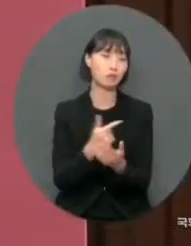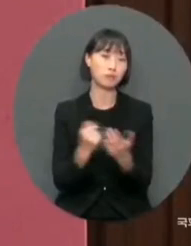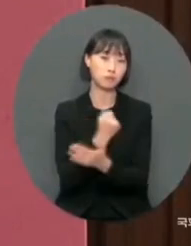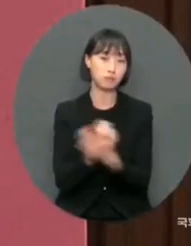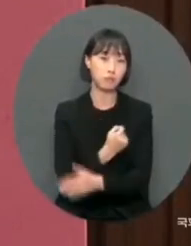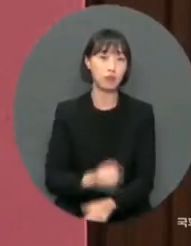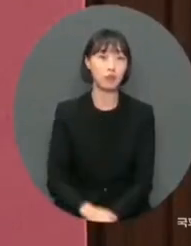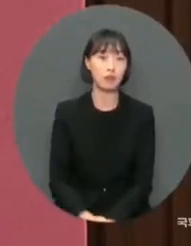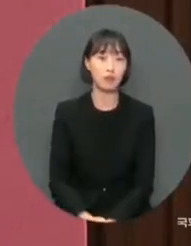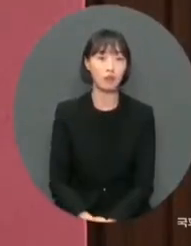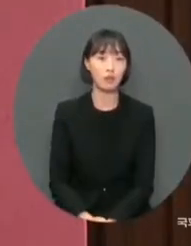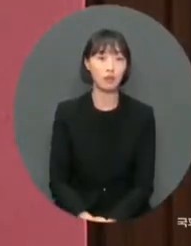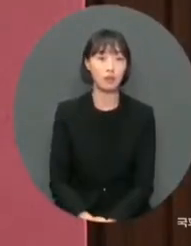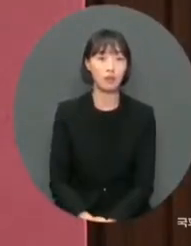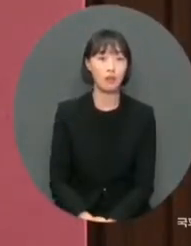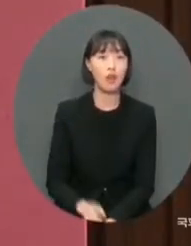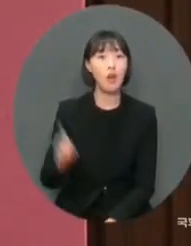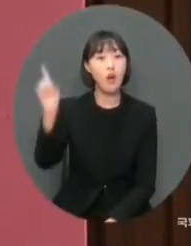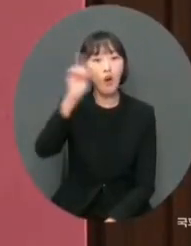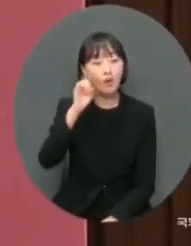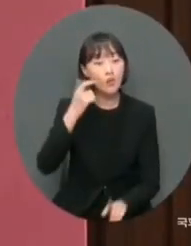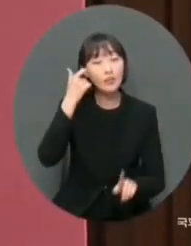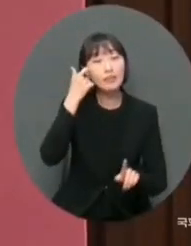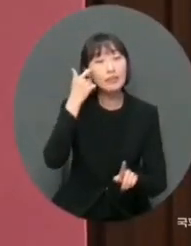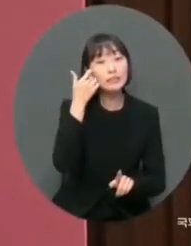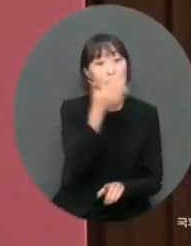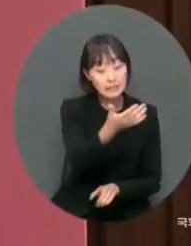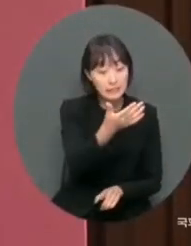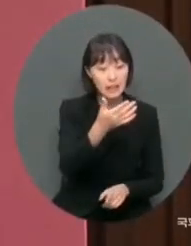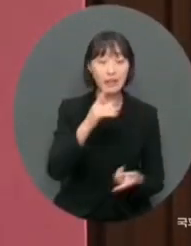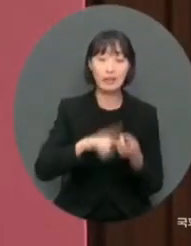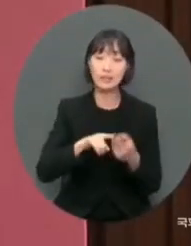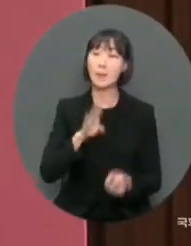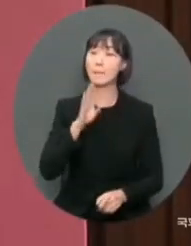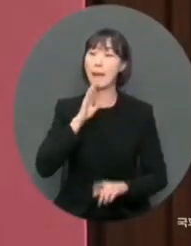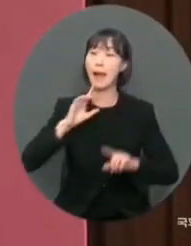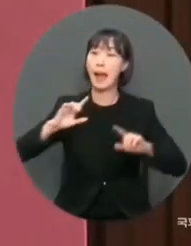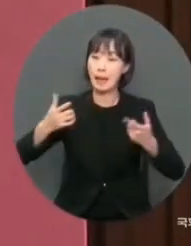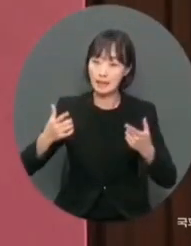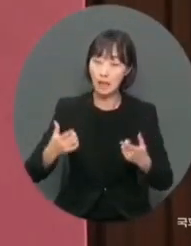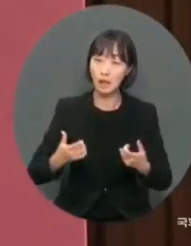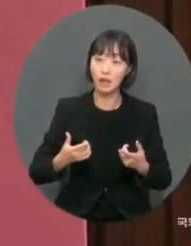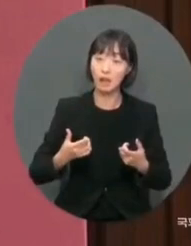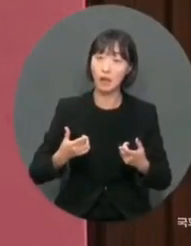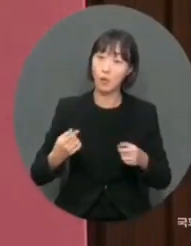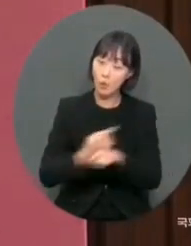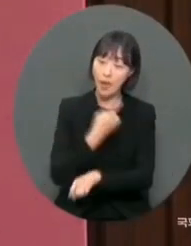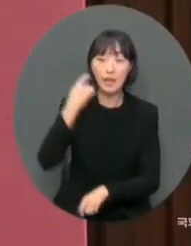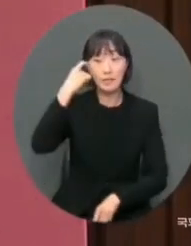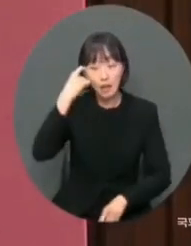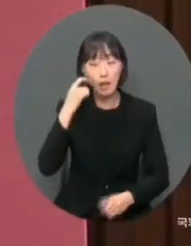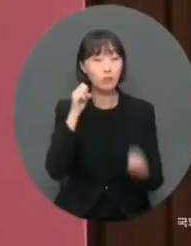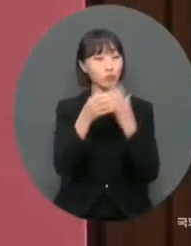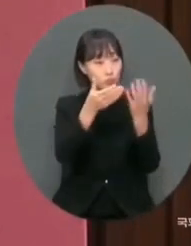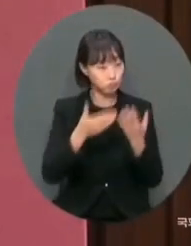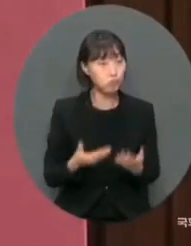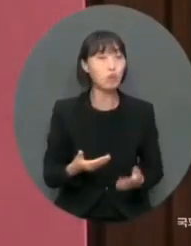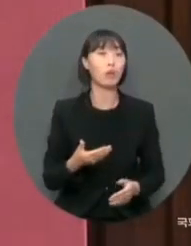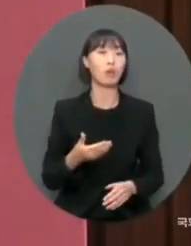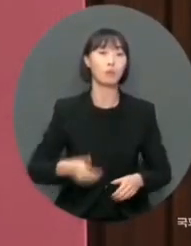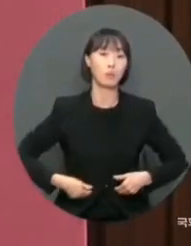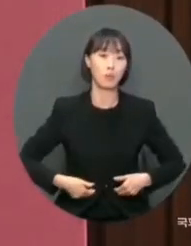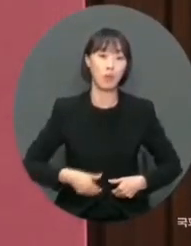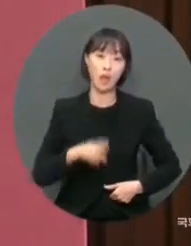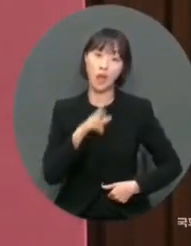질의를 유감입니다. 하든 어떤 저도 질의를 의원님에 하든 대해서 거기에 유감입니다. 대해서 맞다 아니다 혹은 의견을 얘기해 주시면 됩니다. 저도 의원님에 대해서